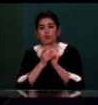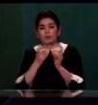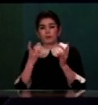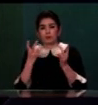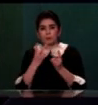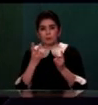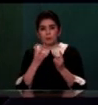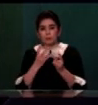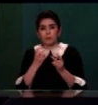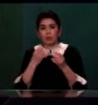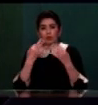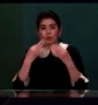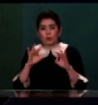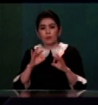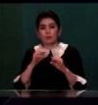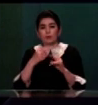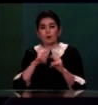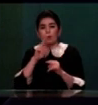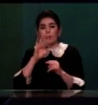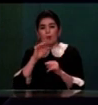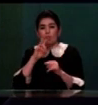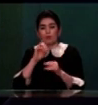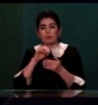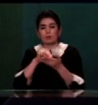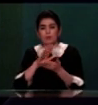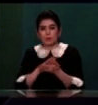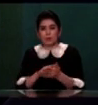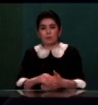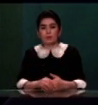o'zgartirishga ruxsat beradigan parolni kiritamiz.